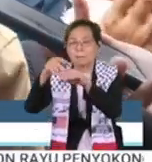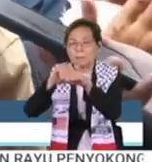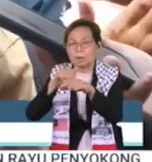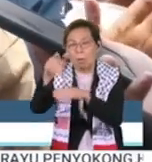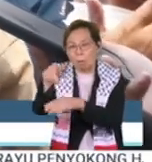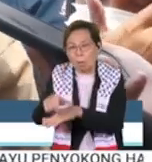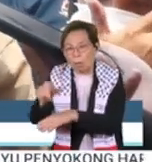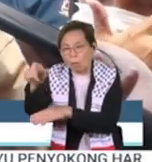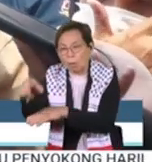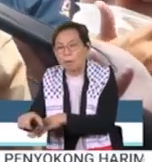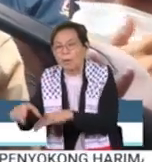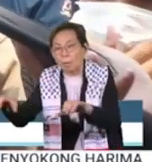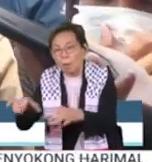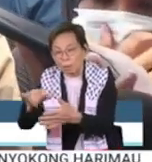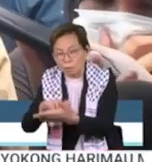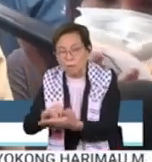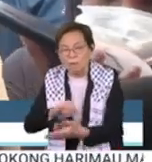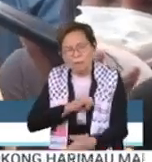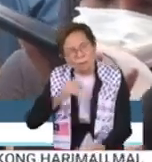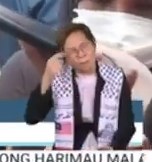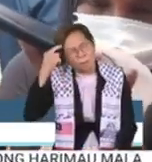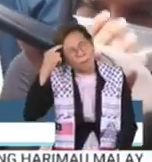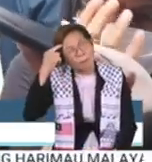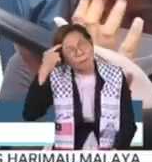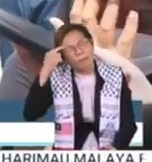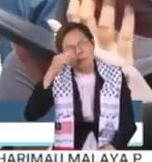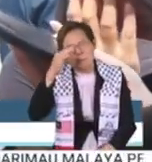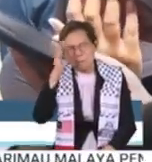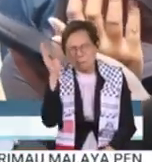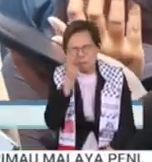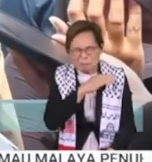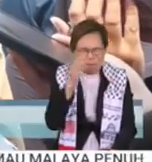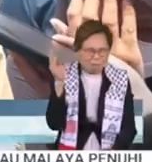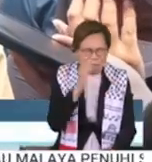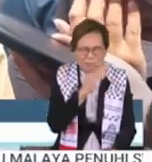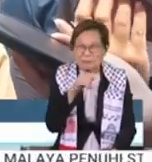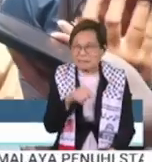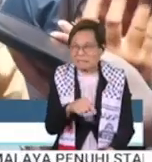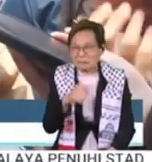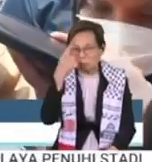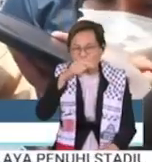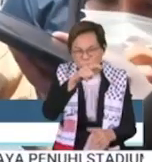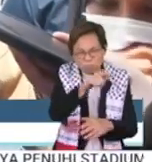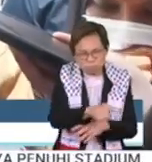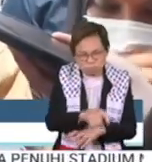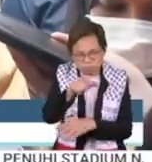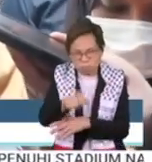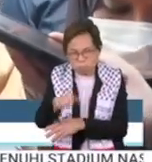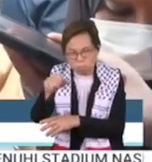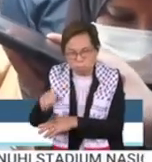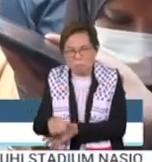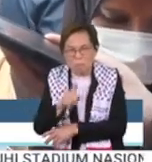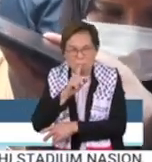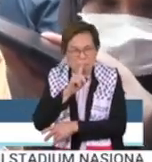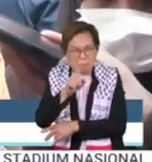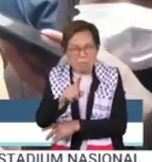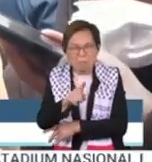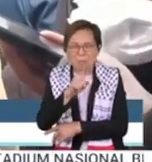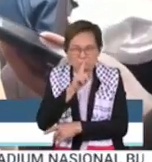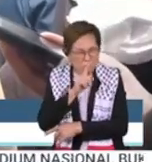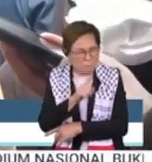pelaku-pelaku. Sebab saya boleh bayangkan kalau dengan bau macam ni untuk penduduk memang satu perkara